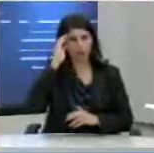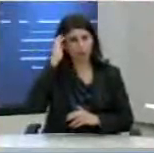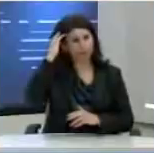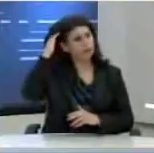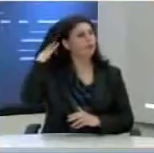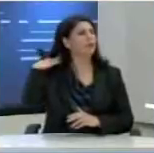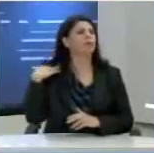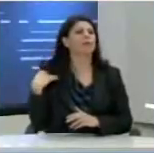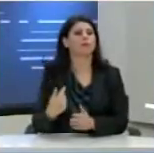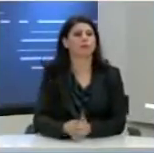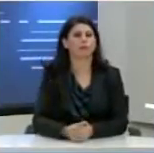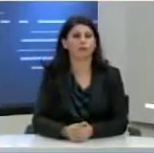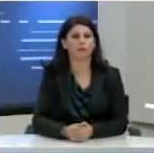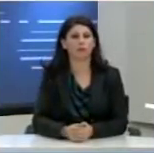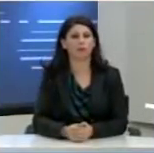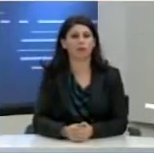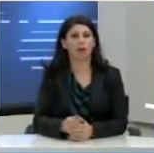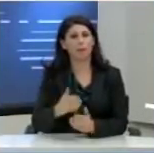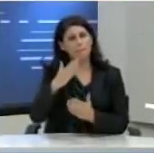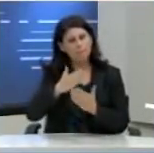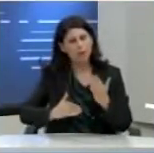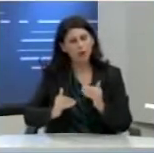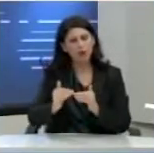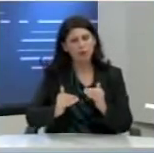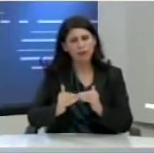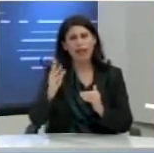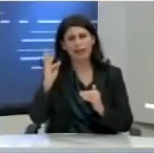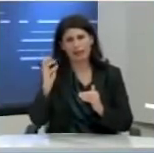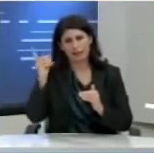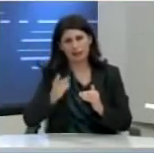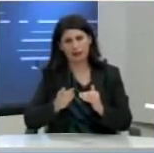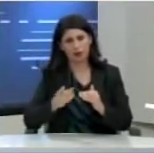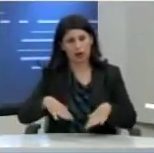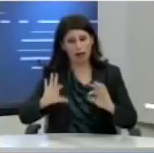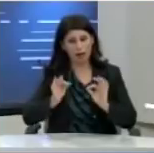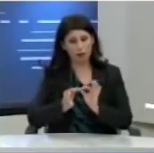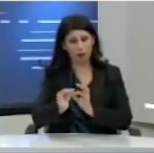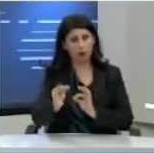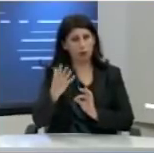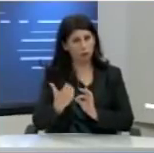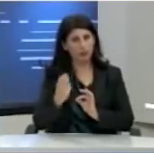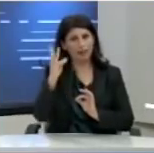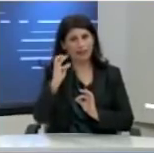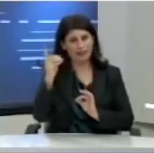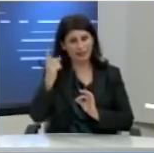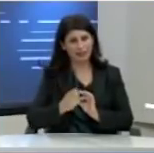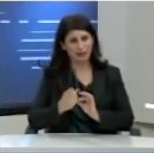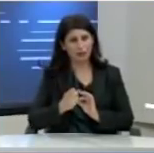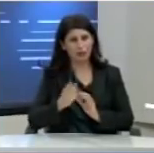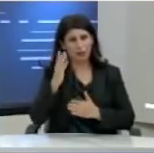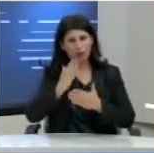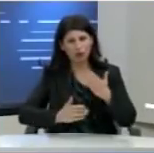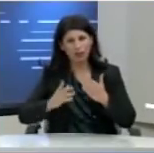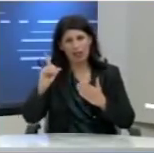για τους μεσοσταθμικά 30%, ξεκίνησε ήδη το μέτρο που είναι 30% μεσοσταθμικά 10% δηλαδή